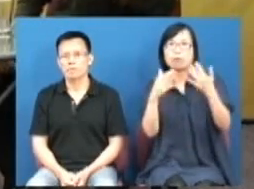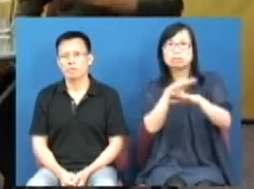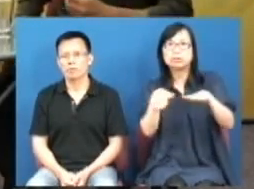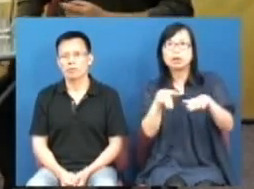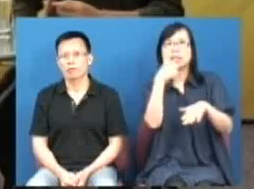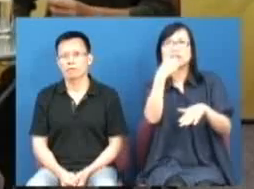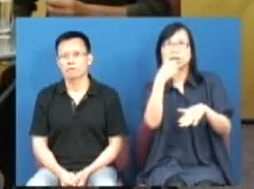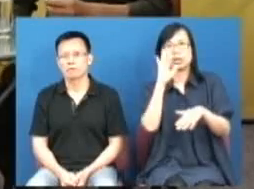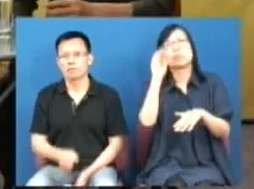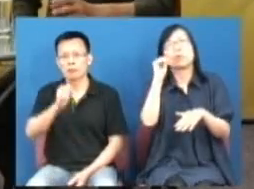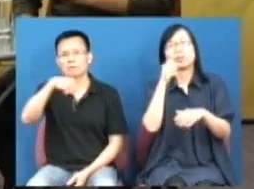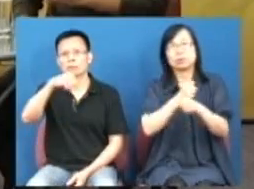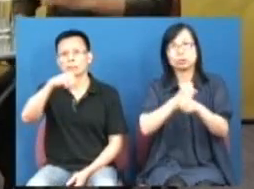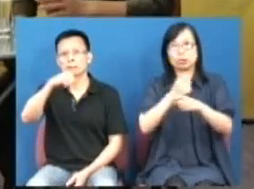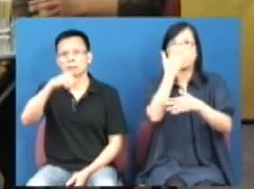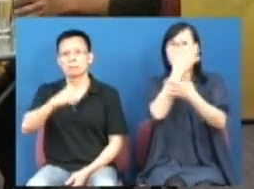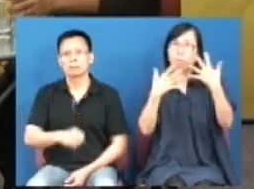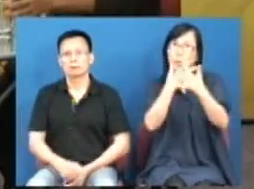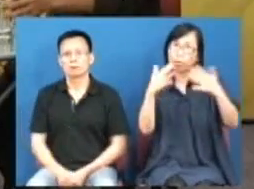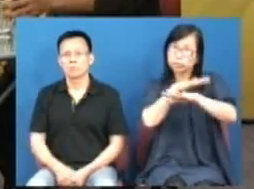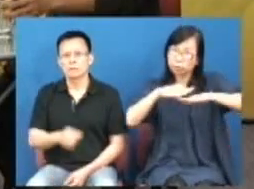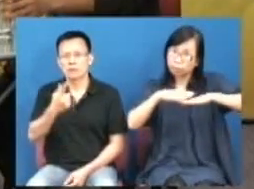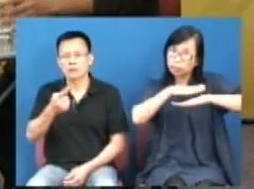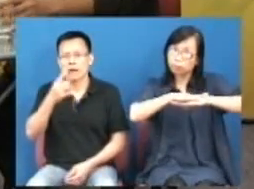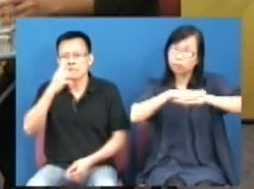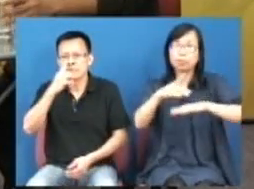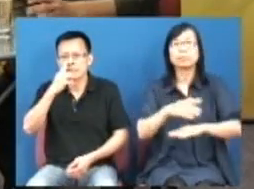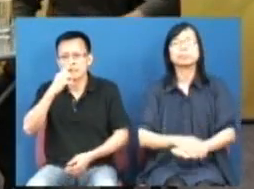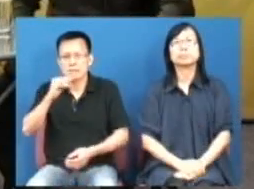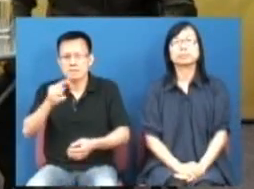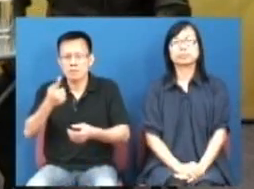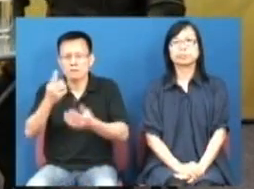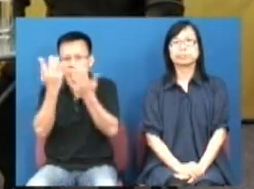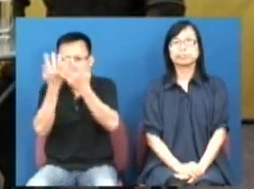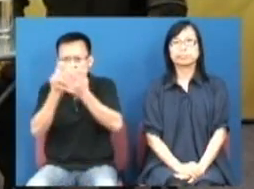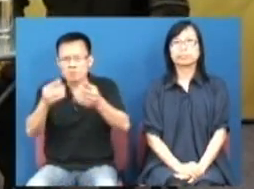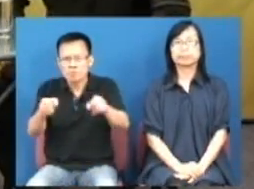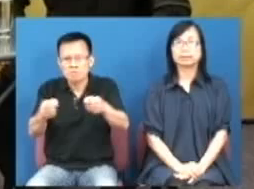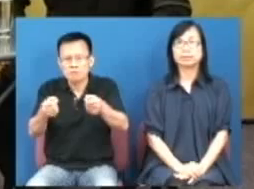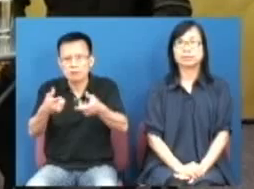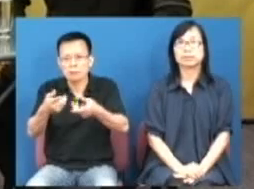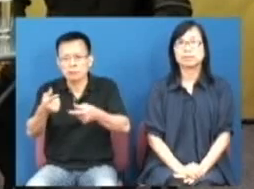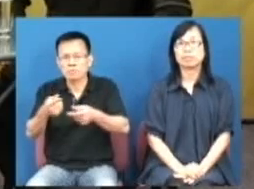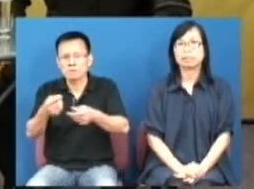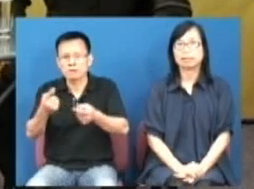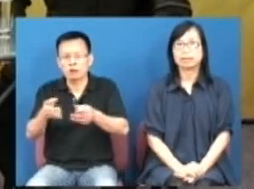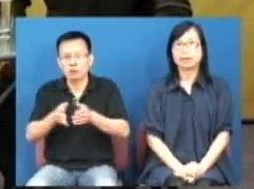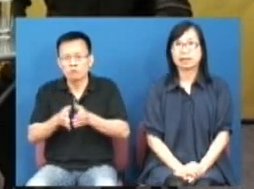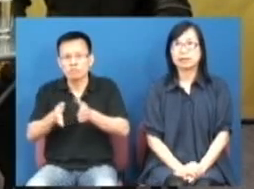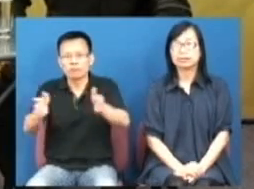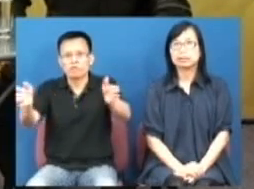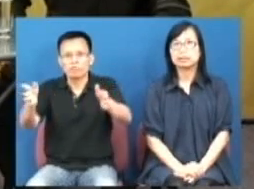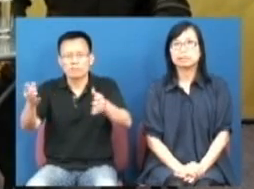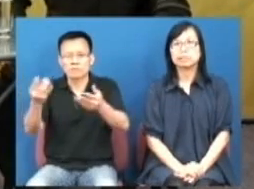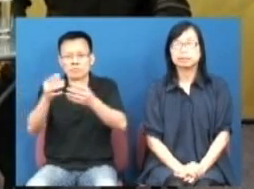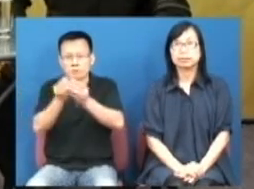一個人都係網台嘅。即係變咗 係 啦。 呢個就係新媒體同埋有呢個咁樣嘅係寬頻呢個咁嘅頻